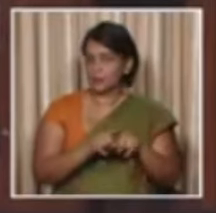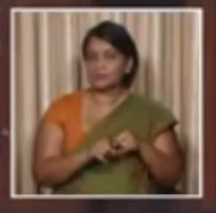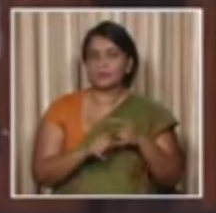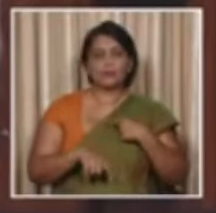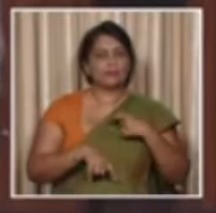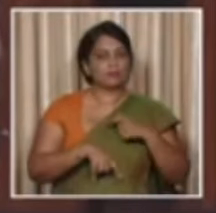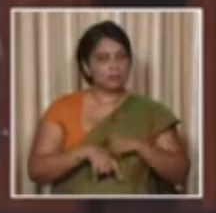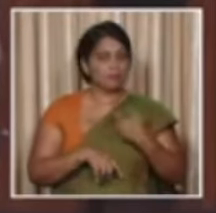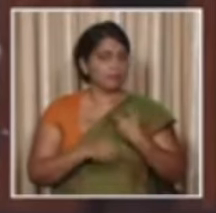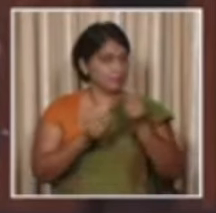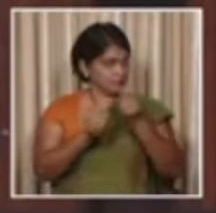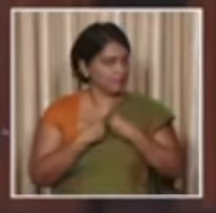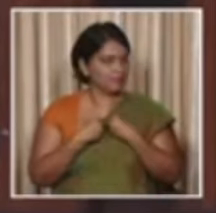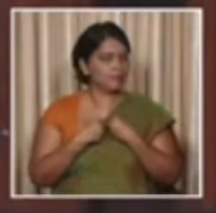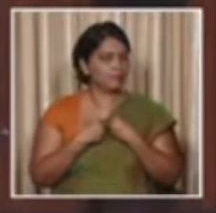विदेशते